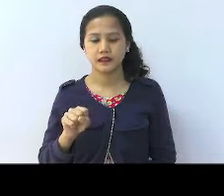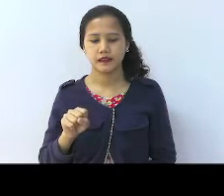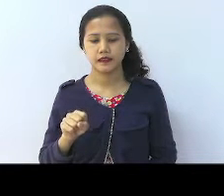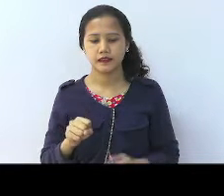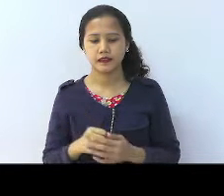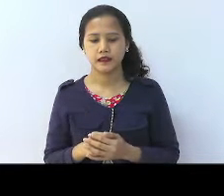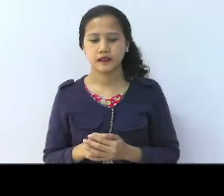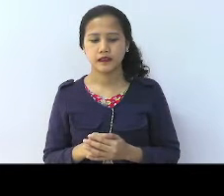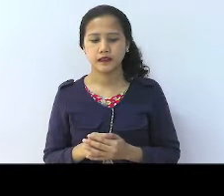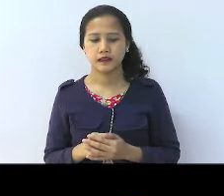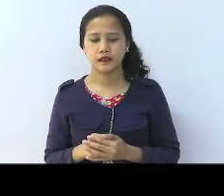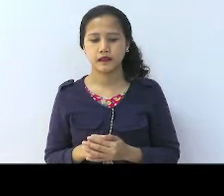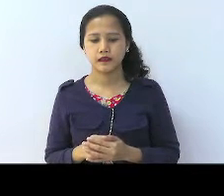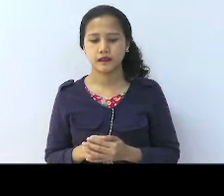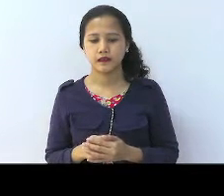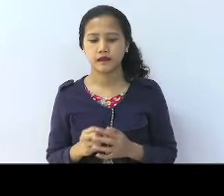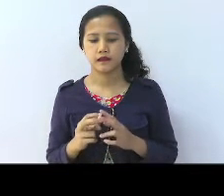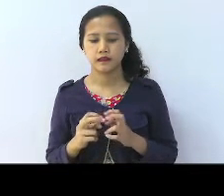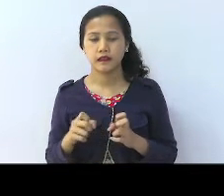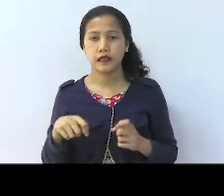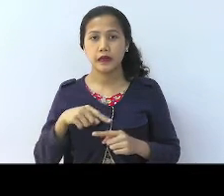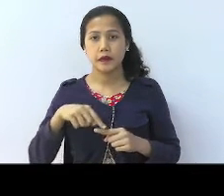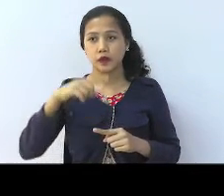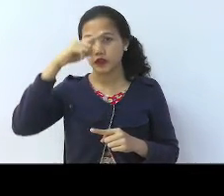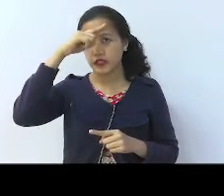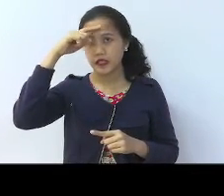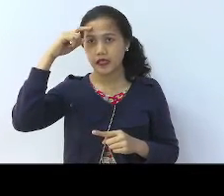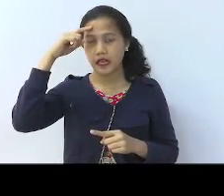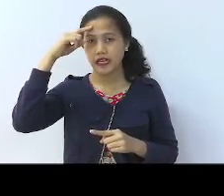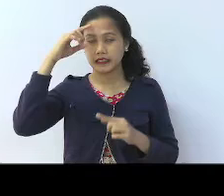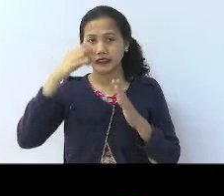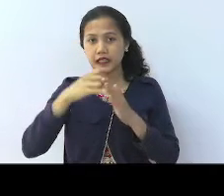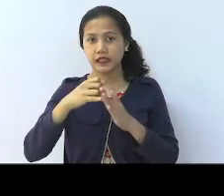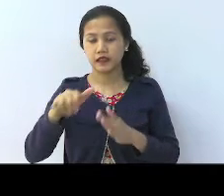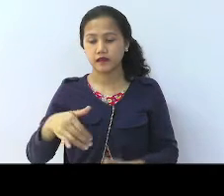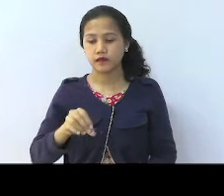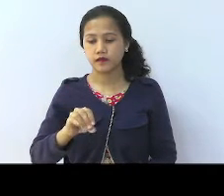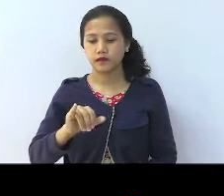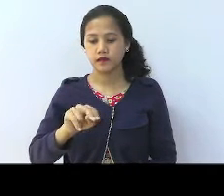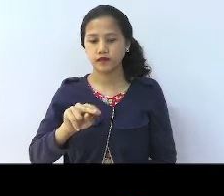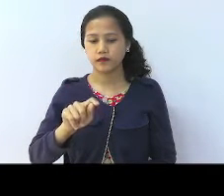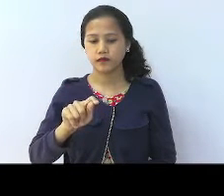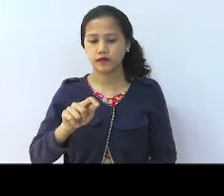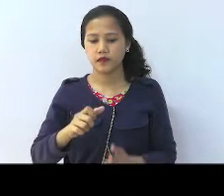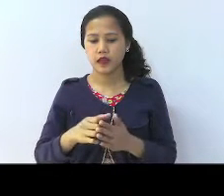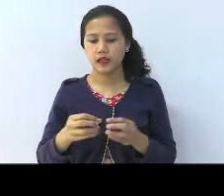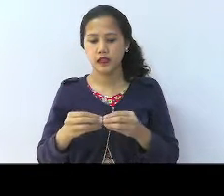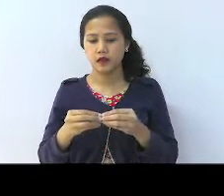general anesthesia. Pwede rin dahil sa arthritis. Yun nga, sabi ko,